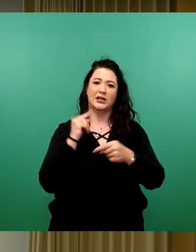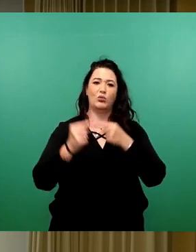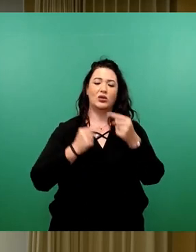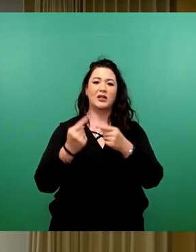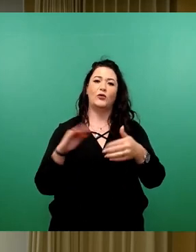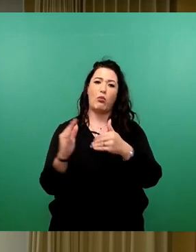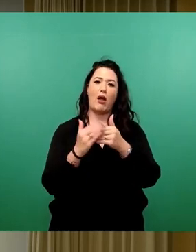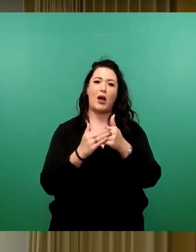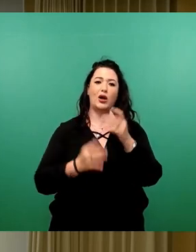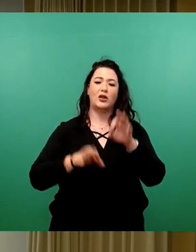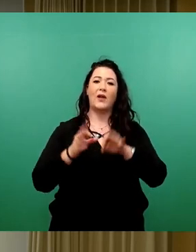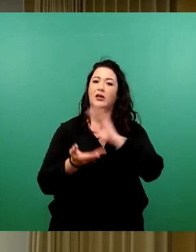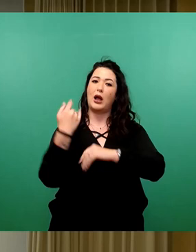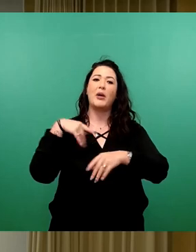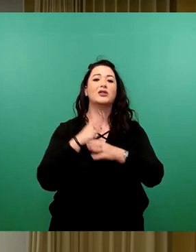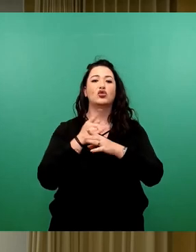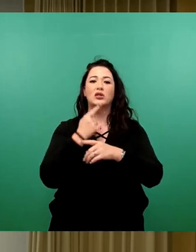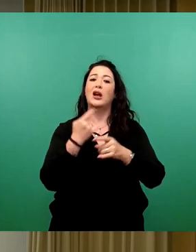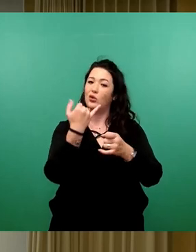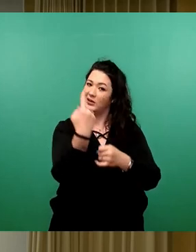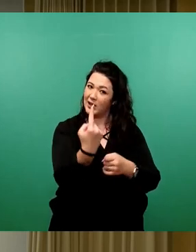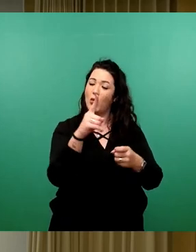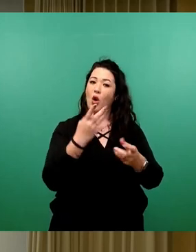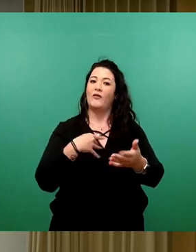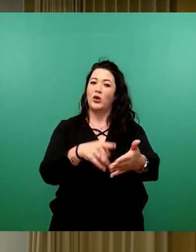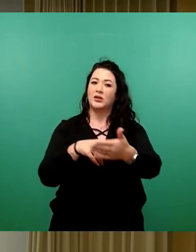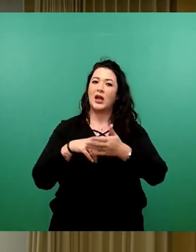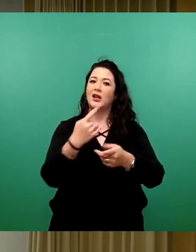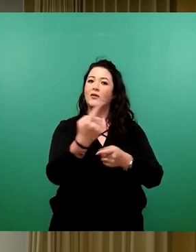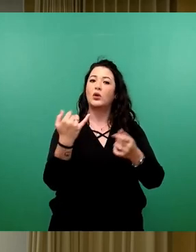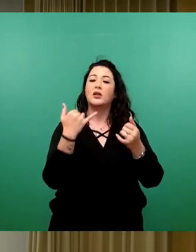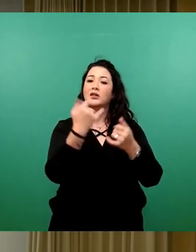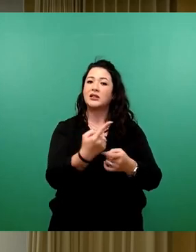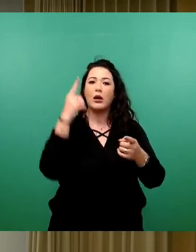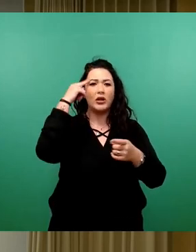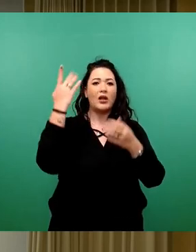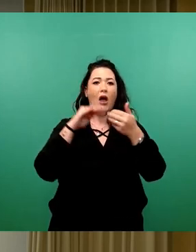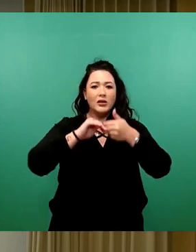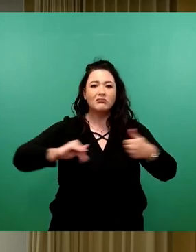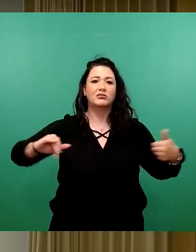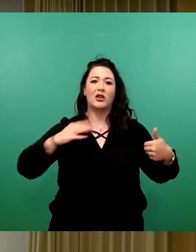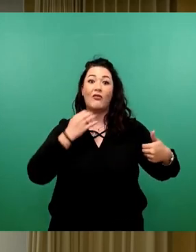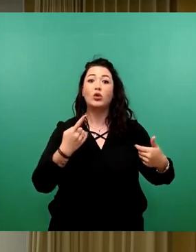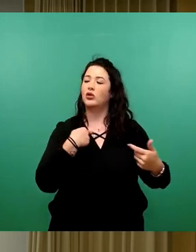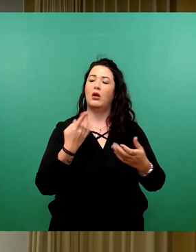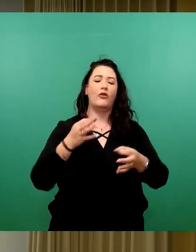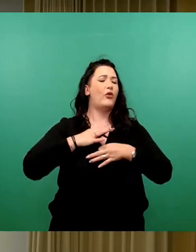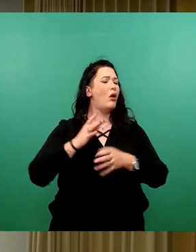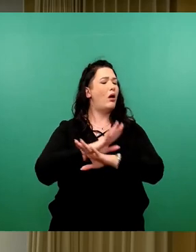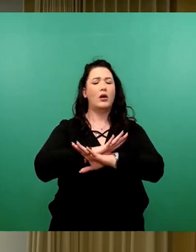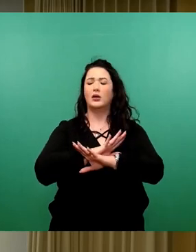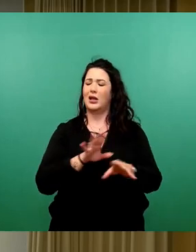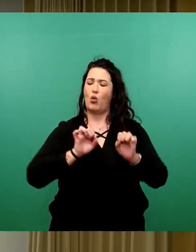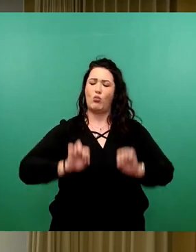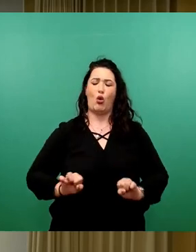mal in der Rede gesagt und auch in Ihrem Agieren, unerträglich, wie Sie denn versuchen, den Rat zu spalten. Und es spricht